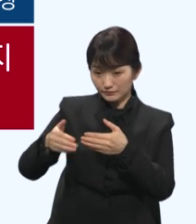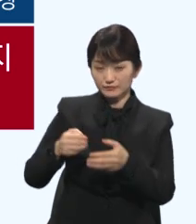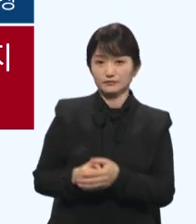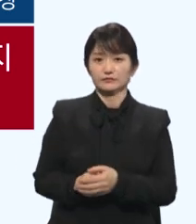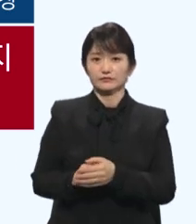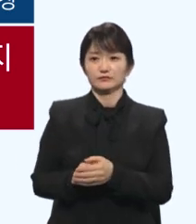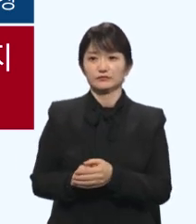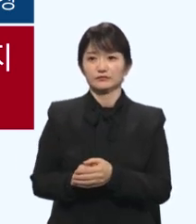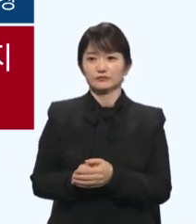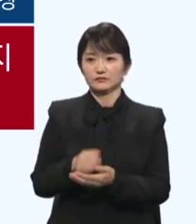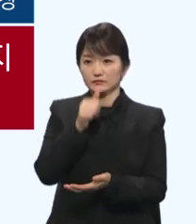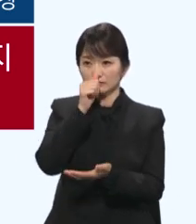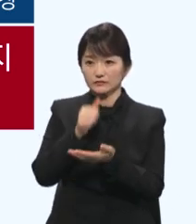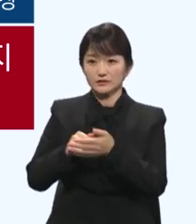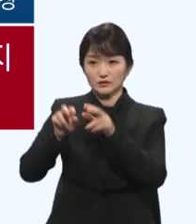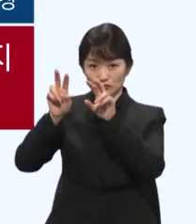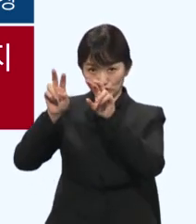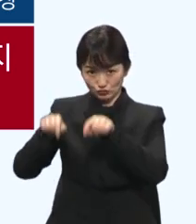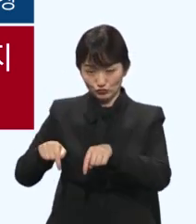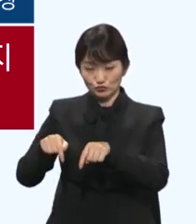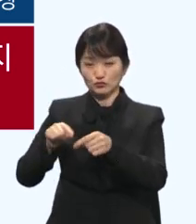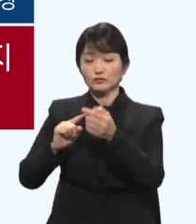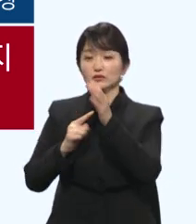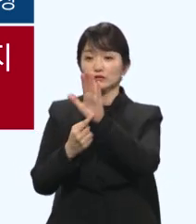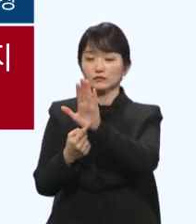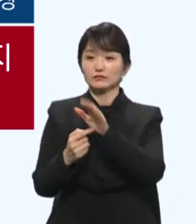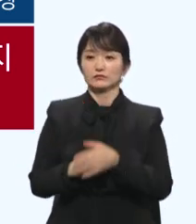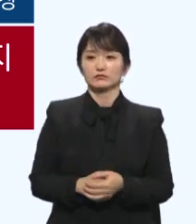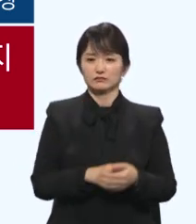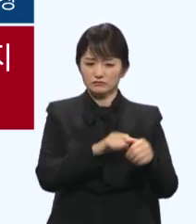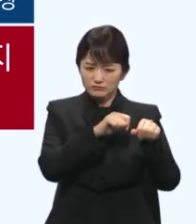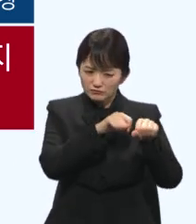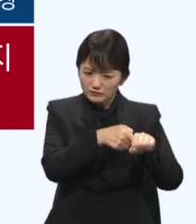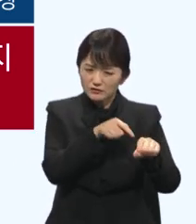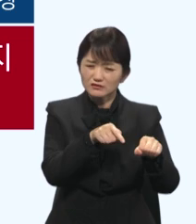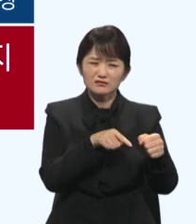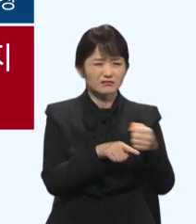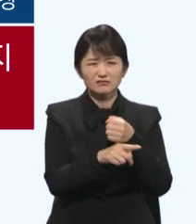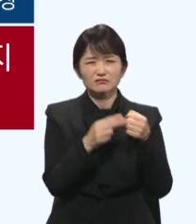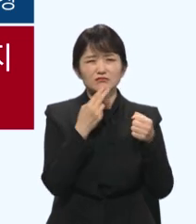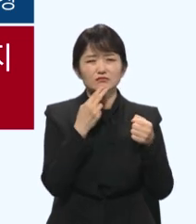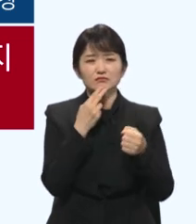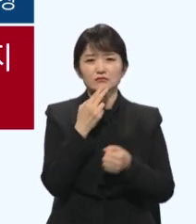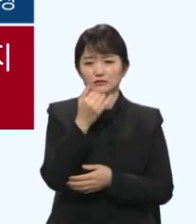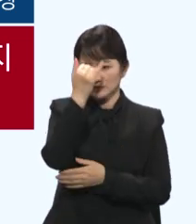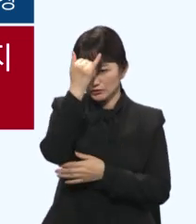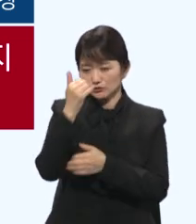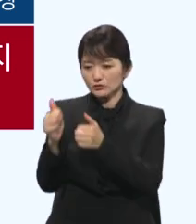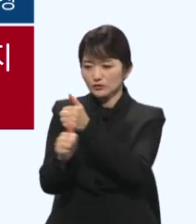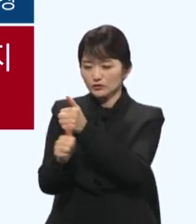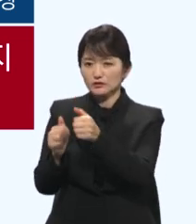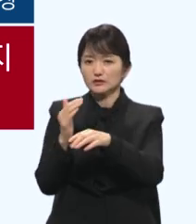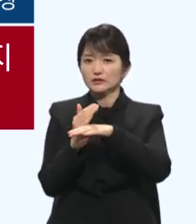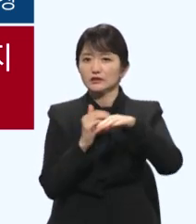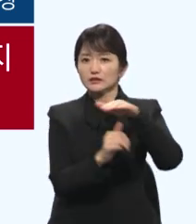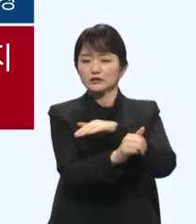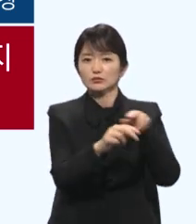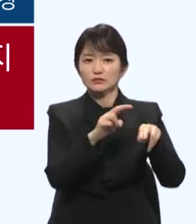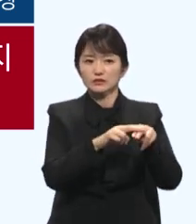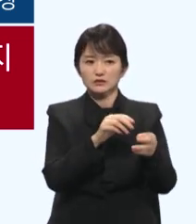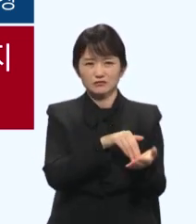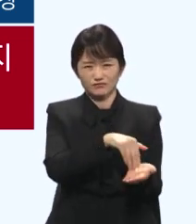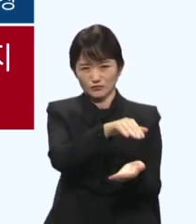사건에서도 무혐의가 나왔기 때문에이 징계 사실상 근거가 없이 오히려 위가 당대표직에서 이준석 대표를